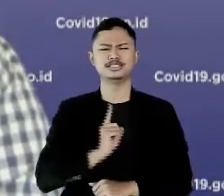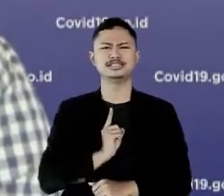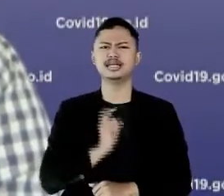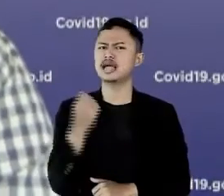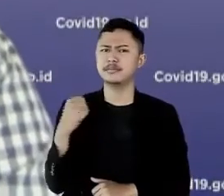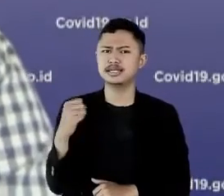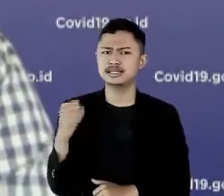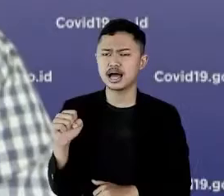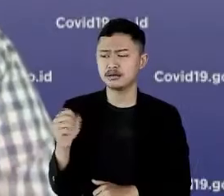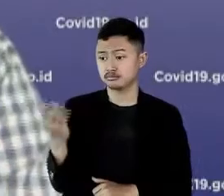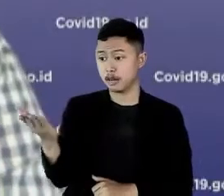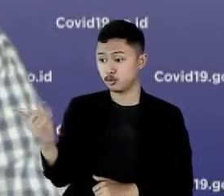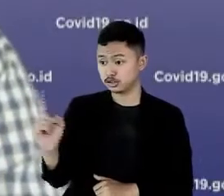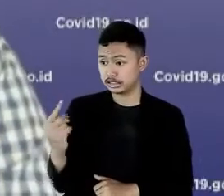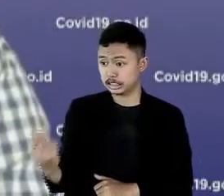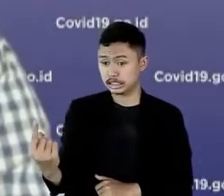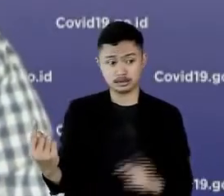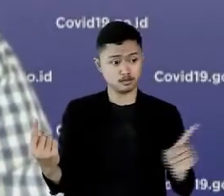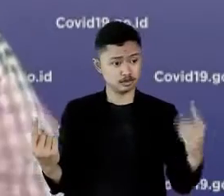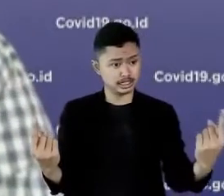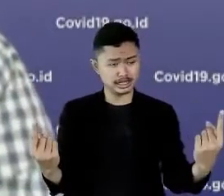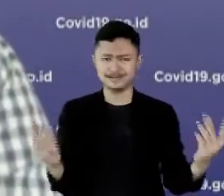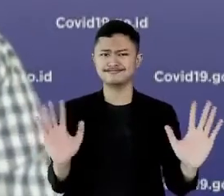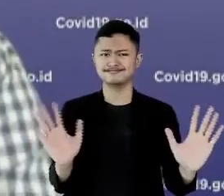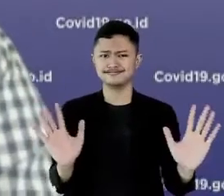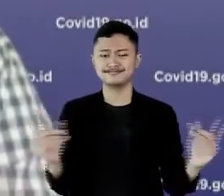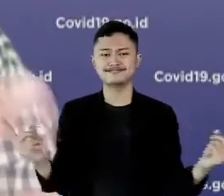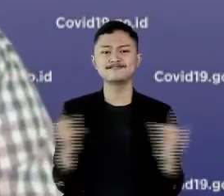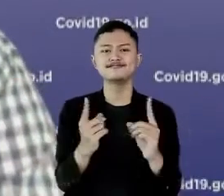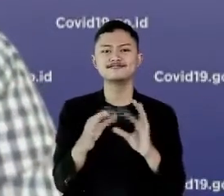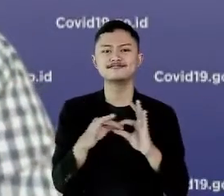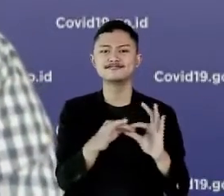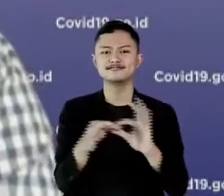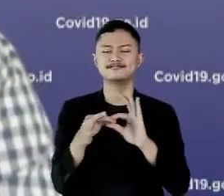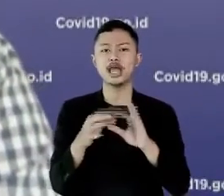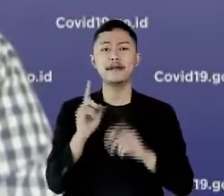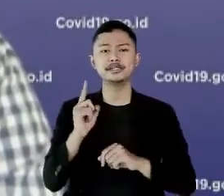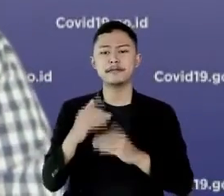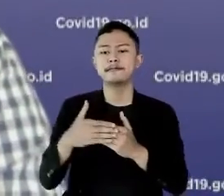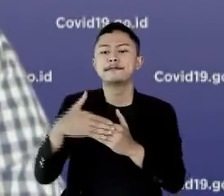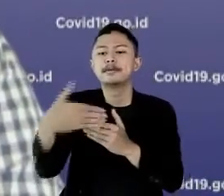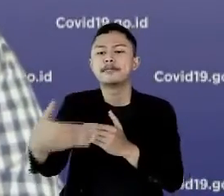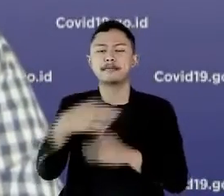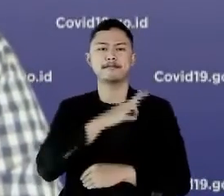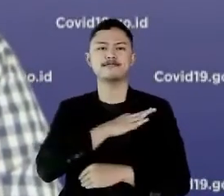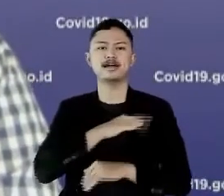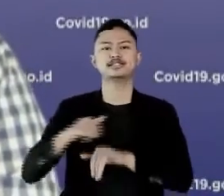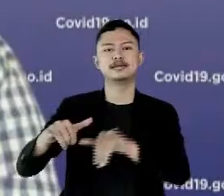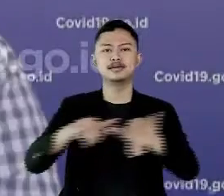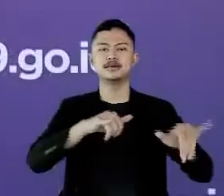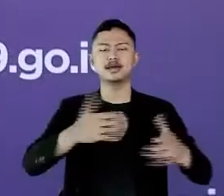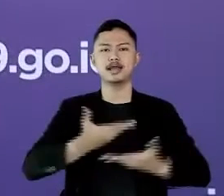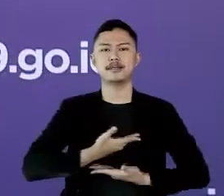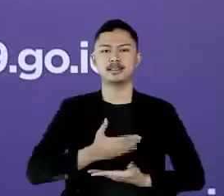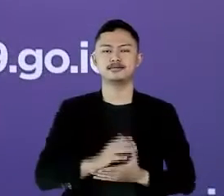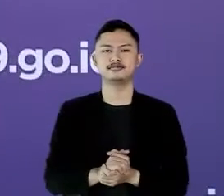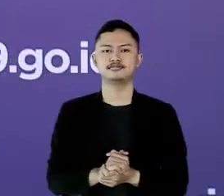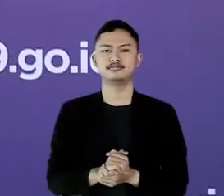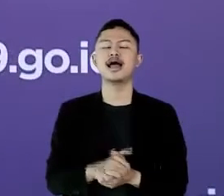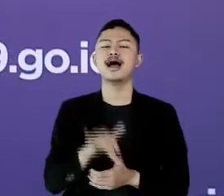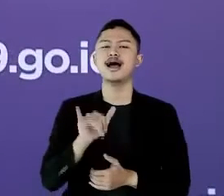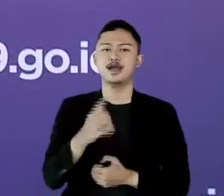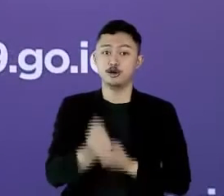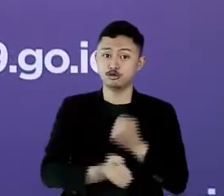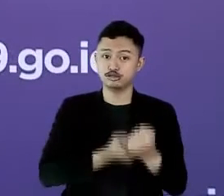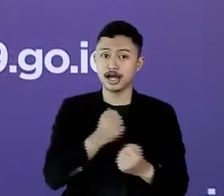Iwan sendiri, tetapi semua harus sama-sama supaya kemudian kita akan mendapatkan manfaatnya sama-sama. Demikian, baik. Mas. Upayanya dilakukan secara